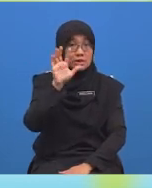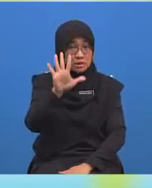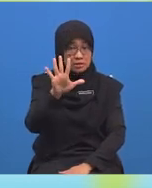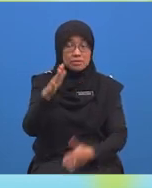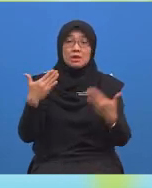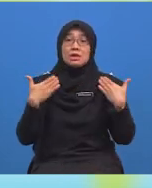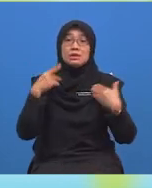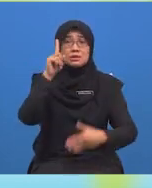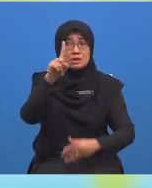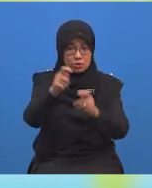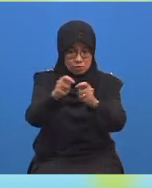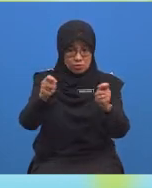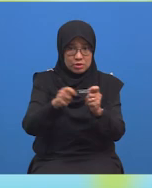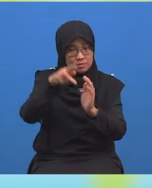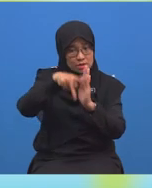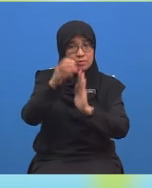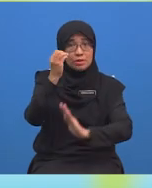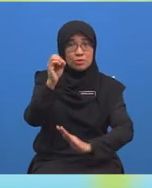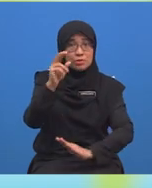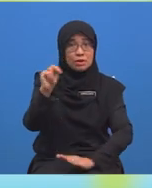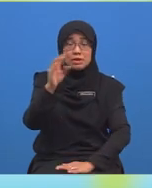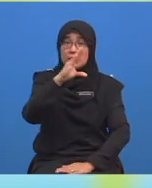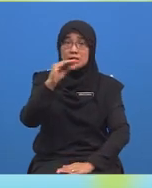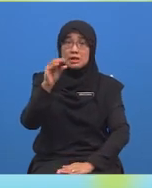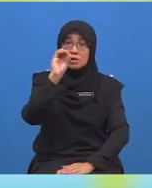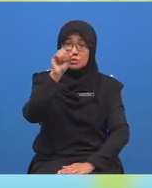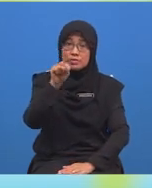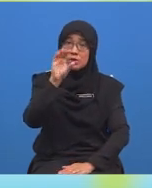2.5 ada satu tempat perpuluhan dan